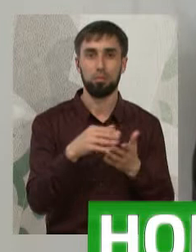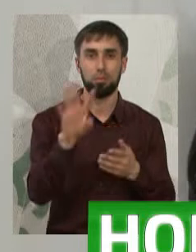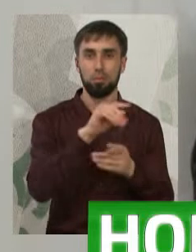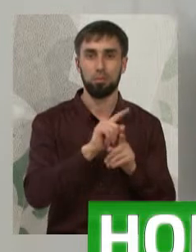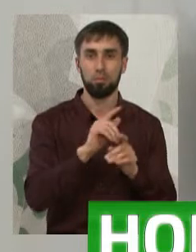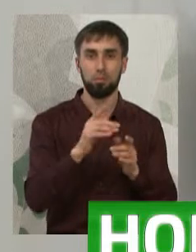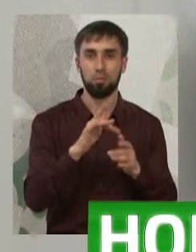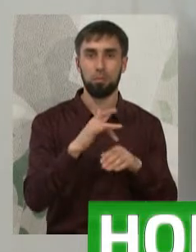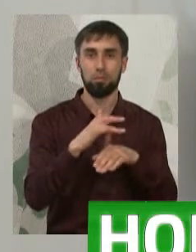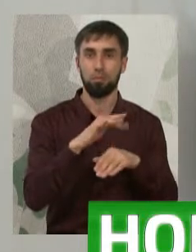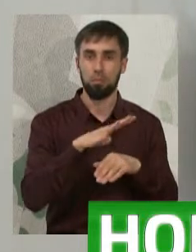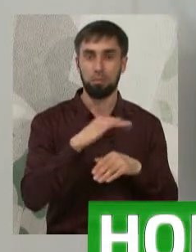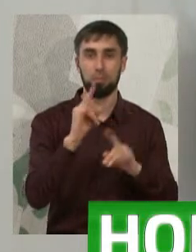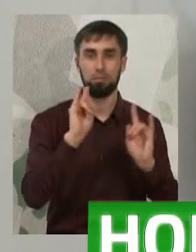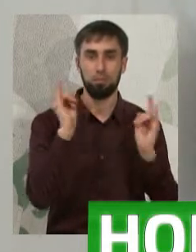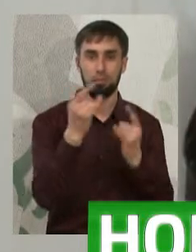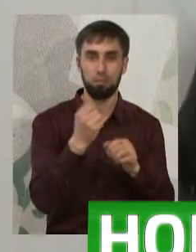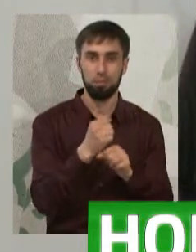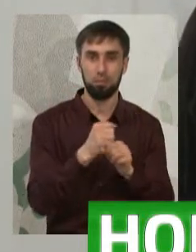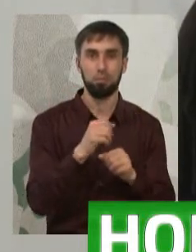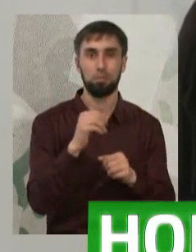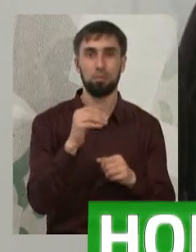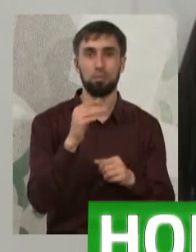поставили окна, крыша, ну коробка, можно сказать.